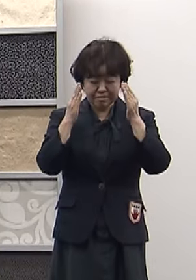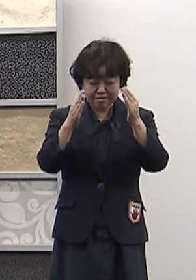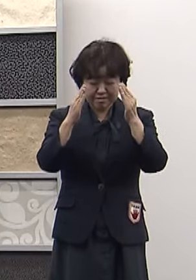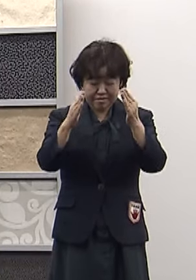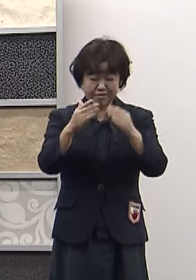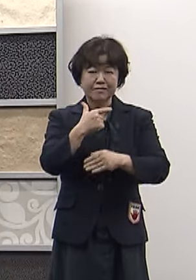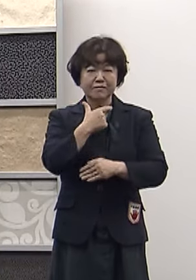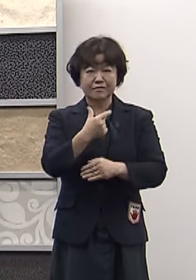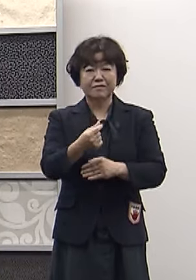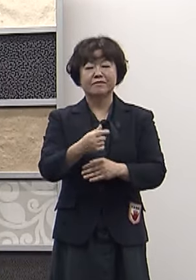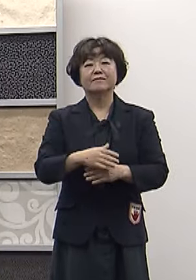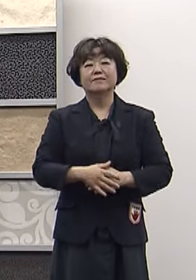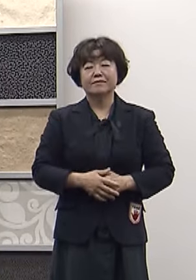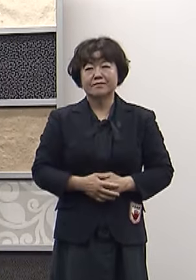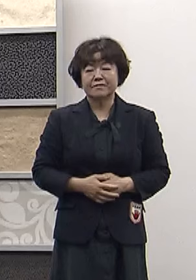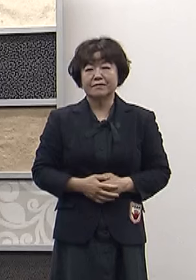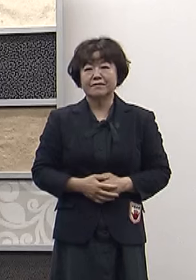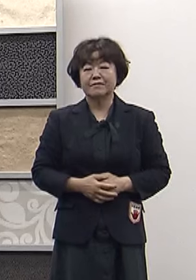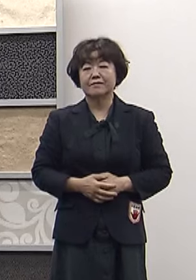てまいります。